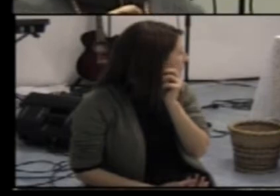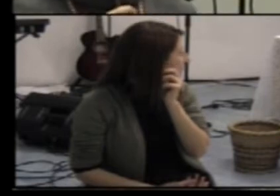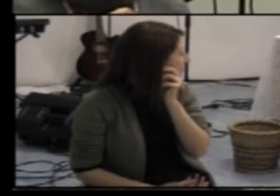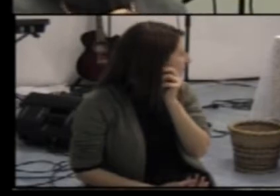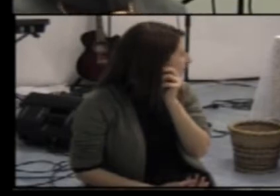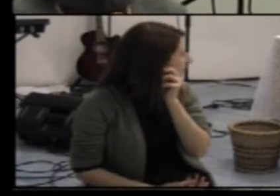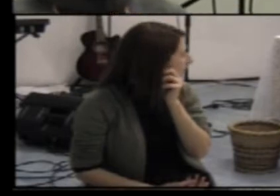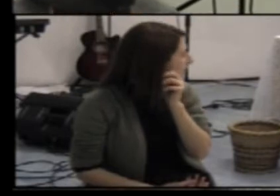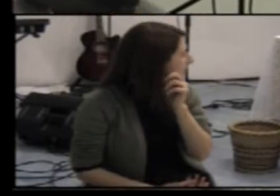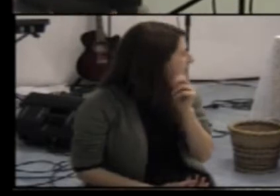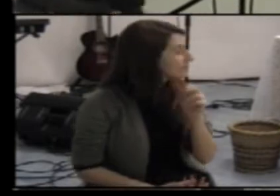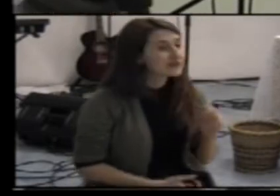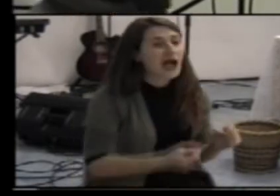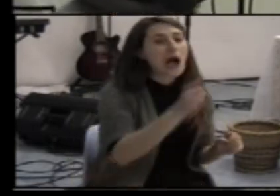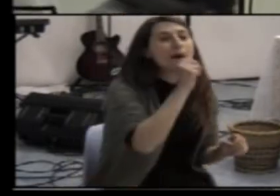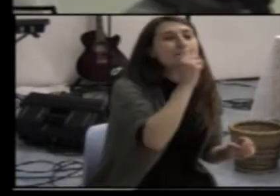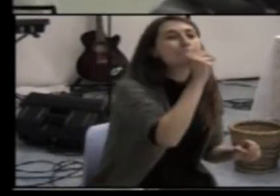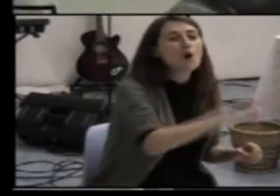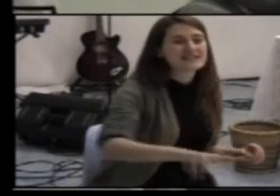lui ha dato a Mosè la legge.